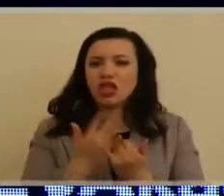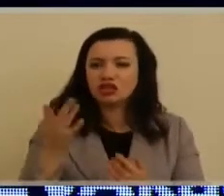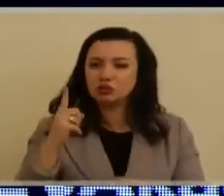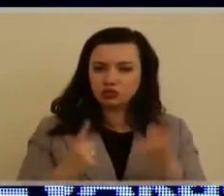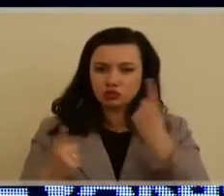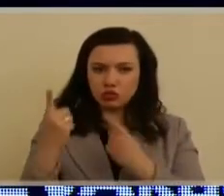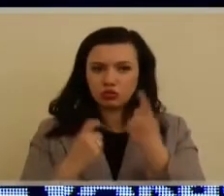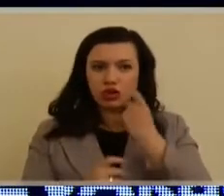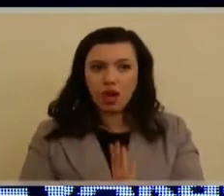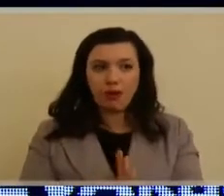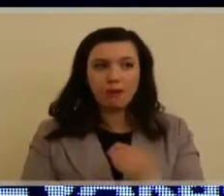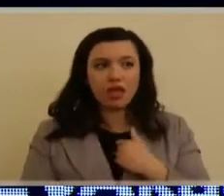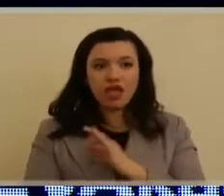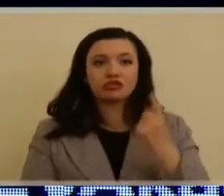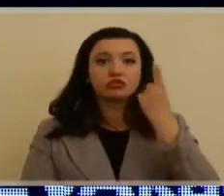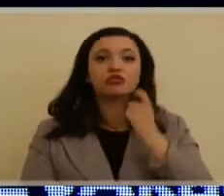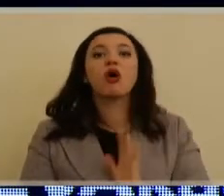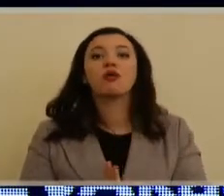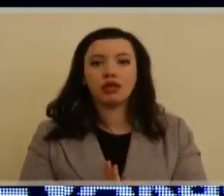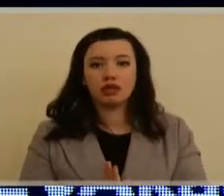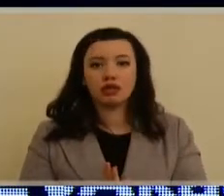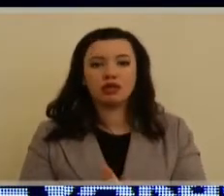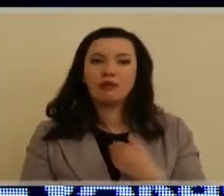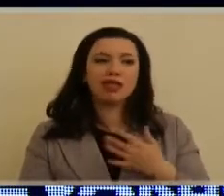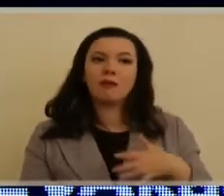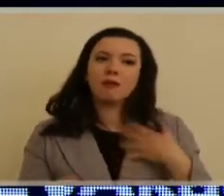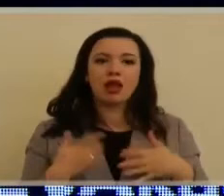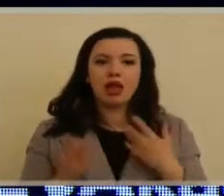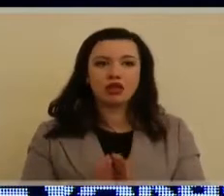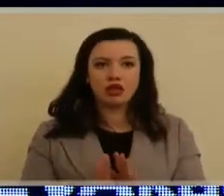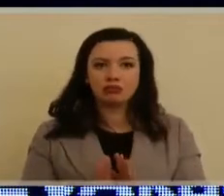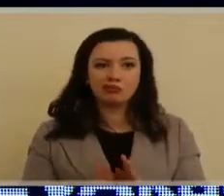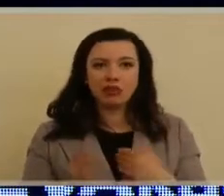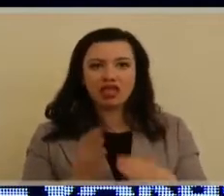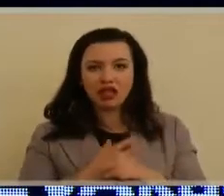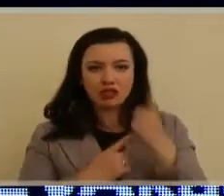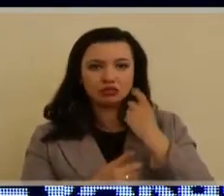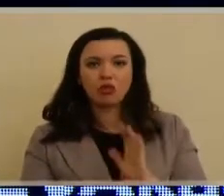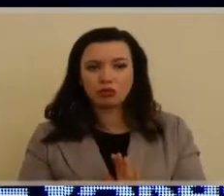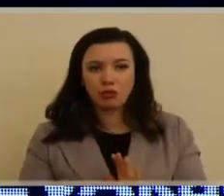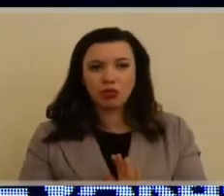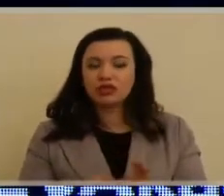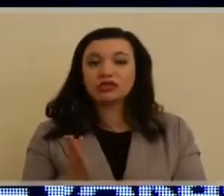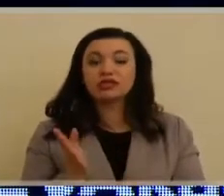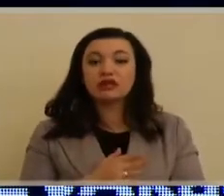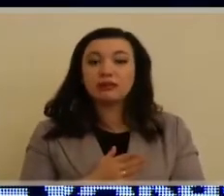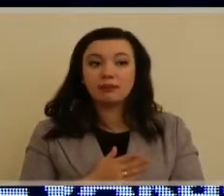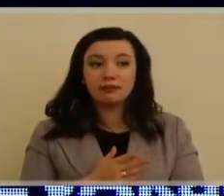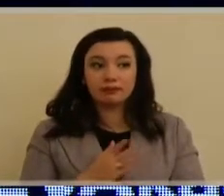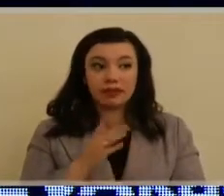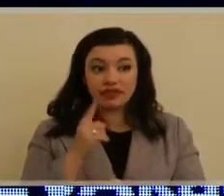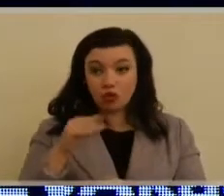soru sorulurdu fakat bana hiç bu soru sorulmazdı. Ben de merak ederdim, bana niye sormuyorlar diye. Çünkü şöyle, eğer